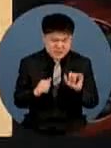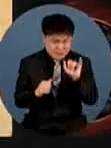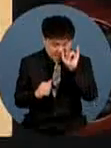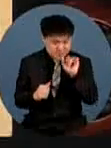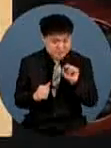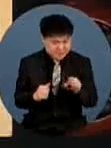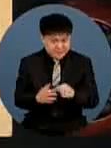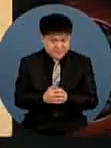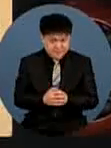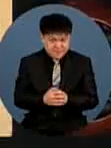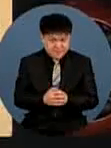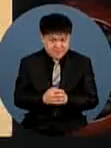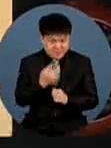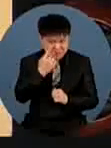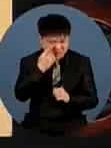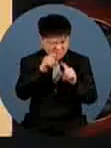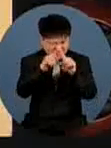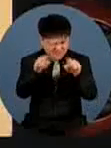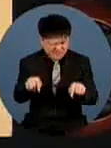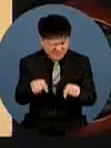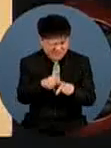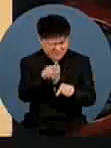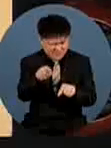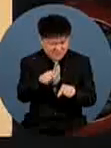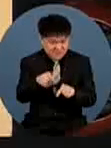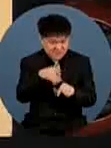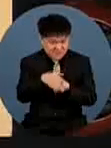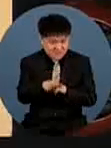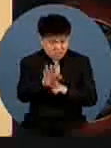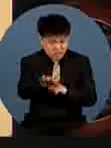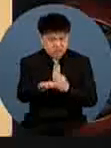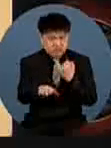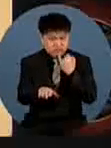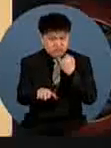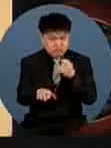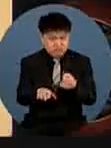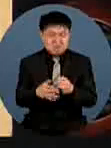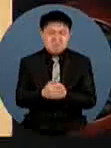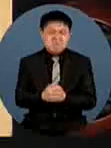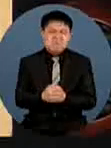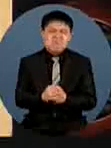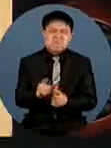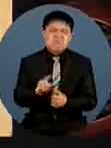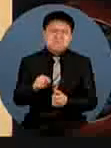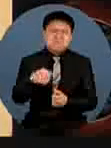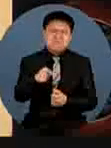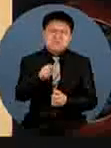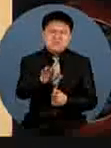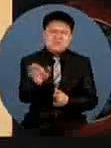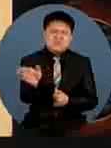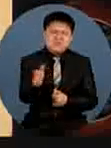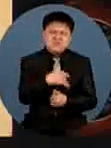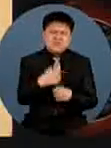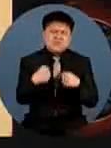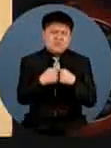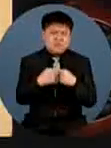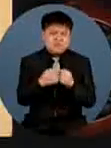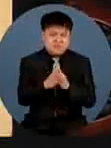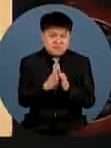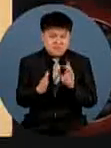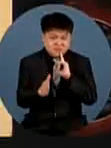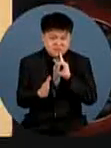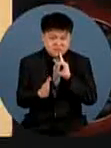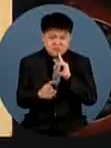자, 눈목자 행마는 익혀둘 만한 행마법입니다. 네, 바로 그 좌하기에서 접전이 시작되죠. 네,